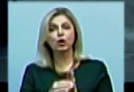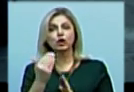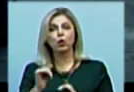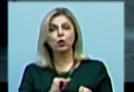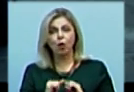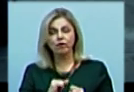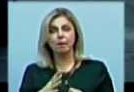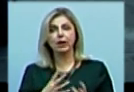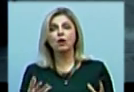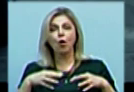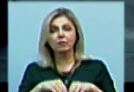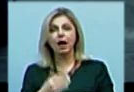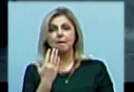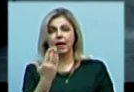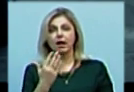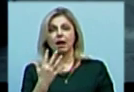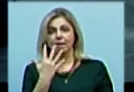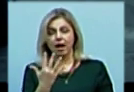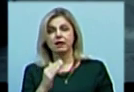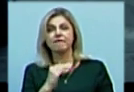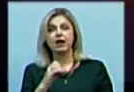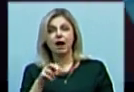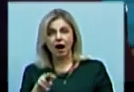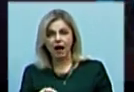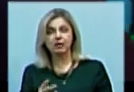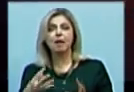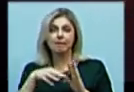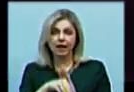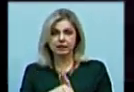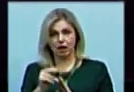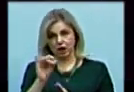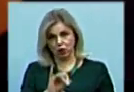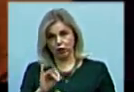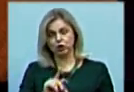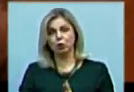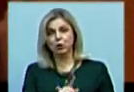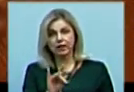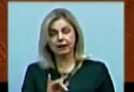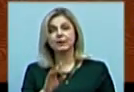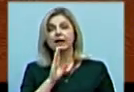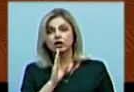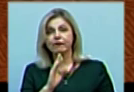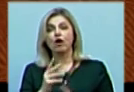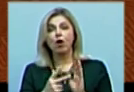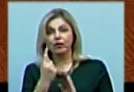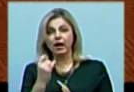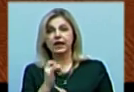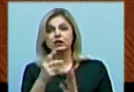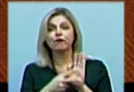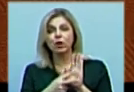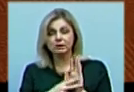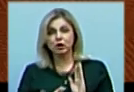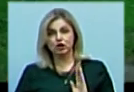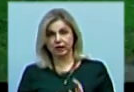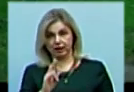5 філіалів на чолі з головним музеєм краєзнавчим. Віра Чернявська – одна із 8 жителів Миколаєва, яким виповнилось